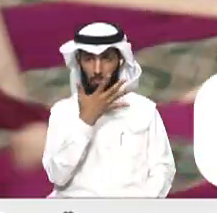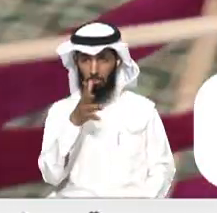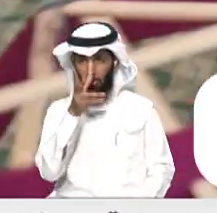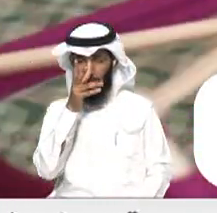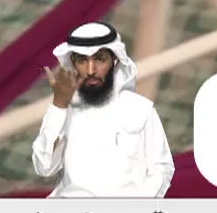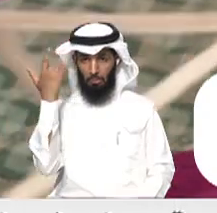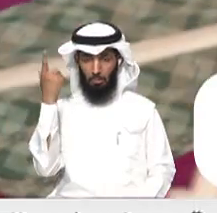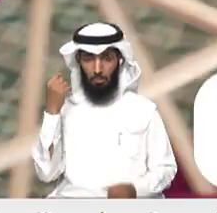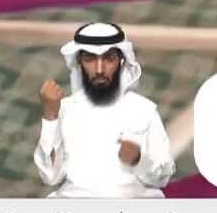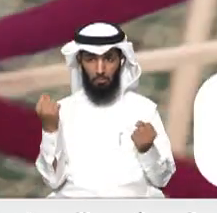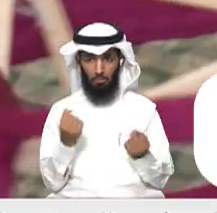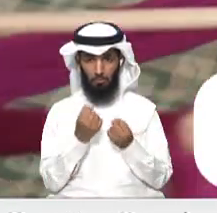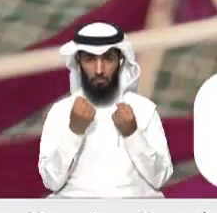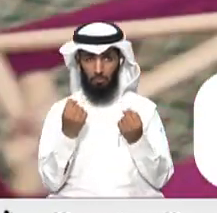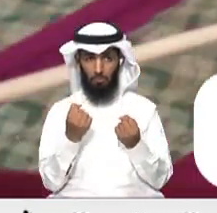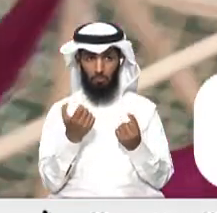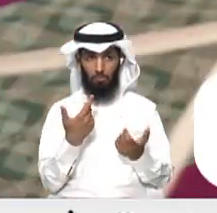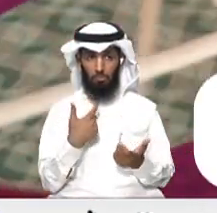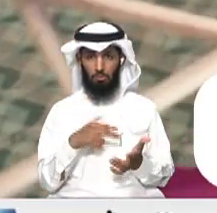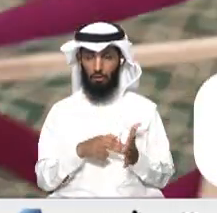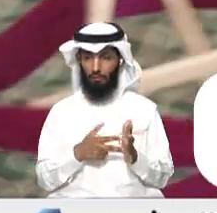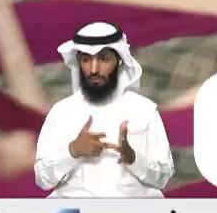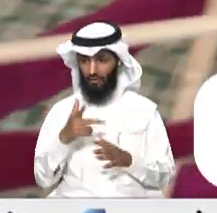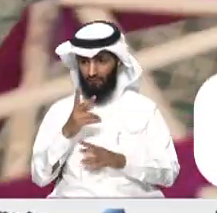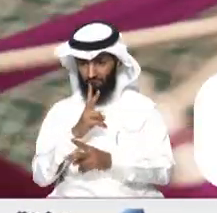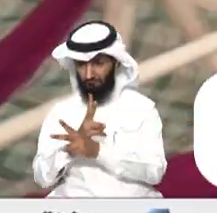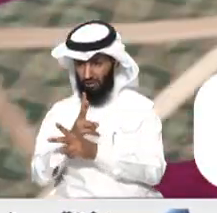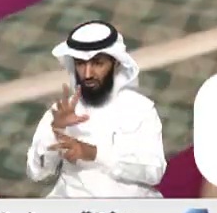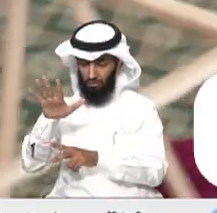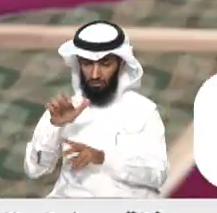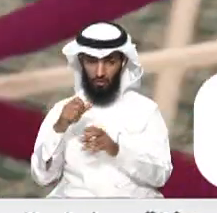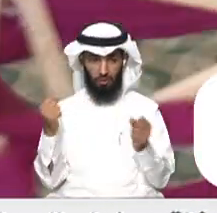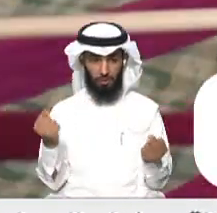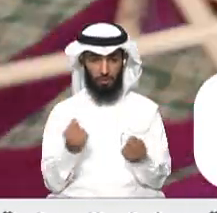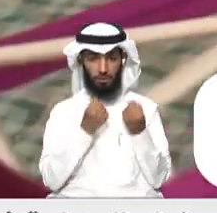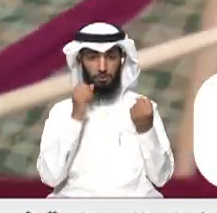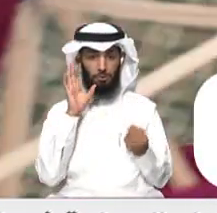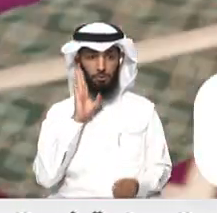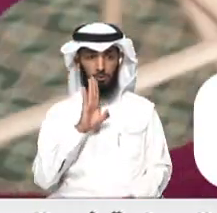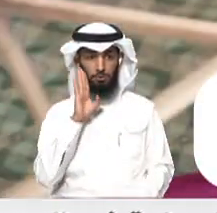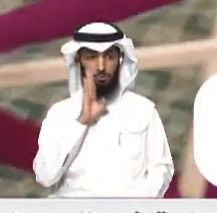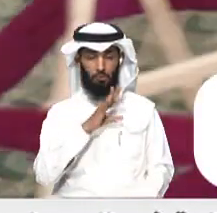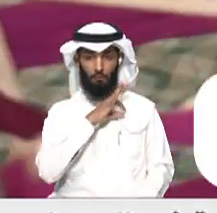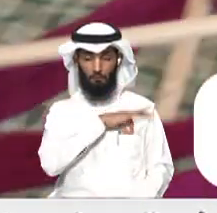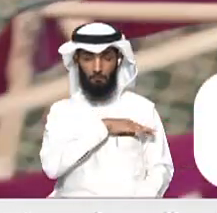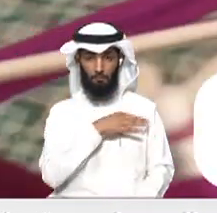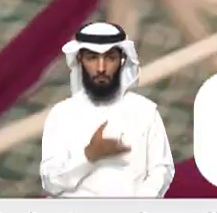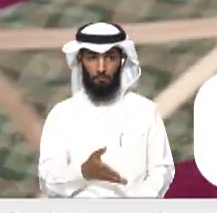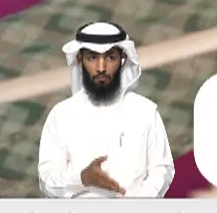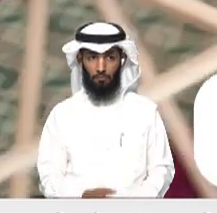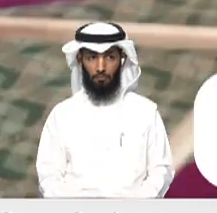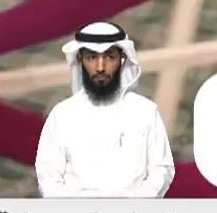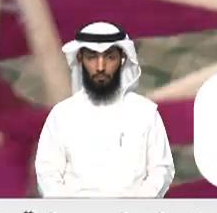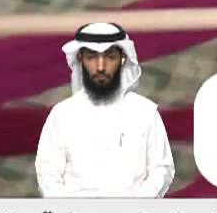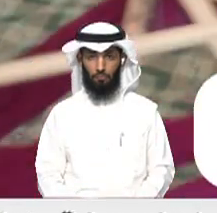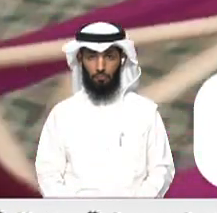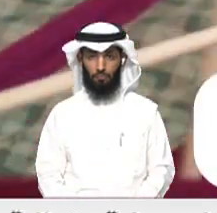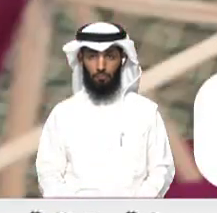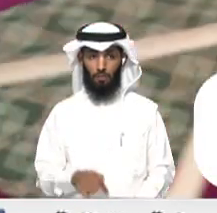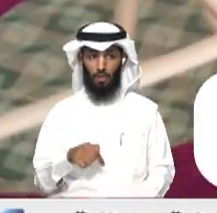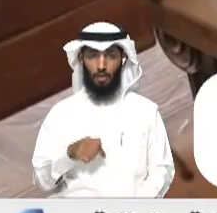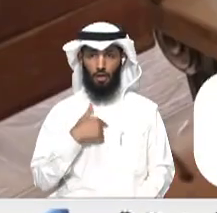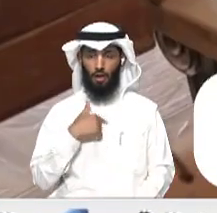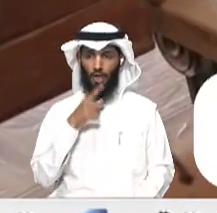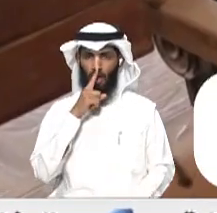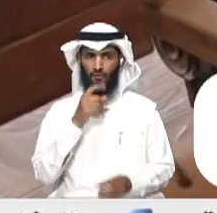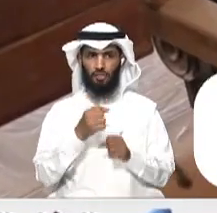عيادة رسمية كذا عطلة يمارسها، وهي ما شيء فيها يقول لك طمع أقل شباب أخذ ما ذكرت لك إن محافظين على